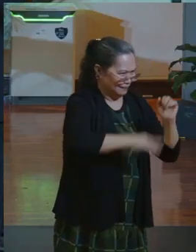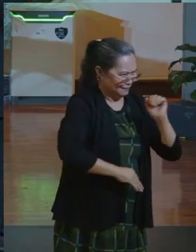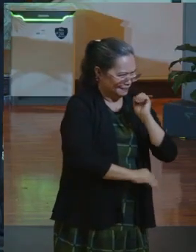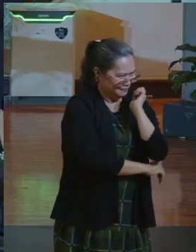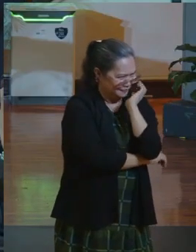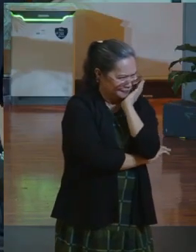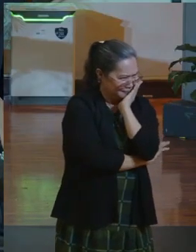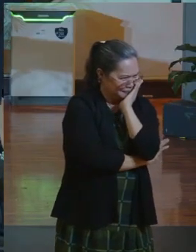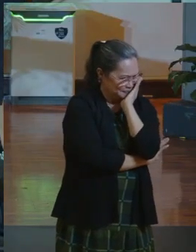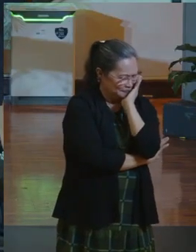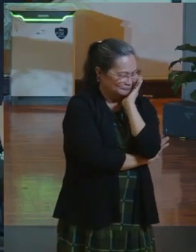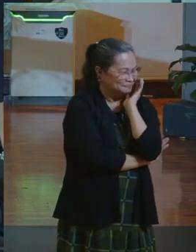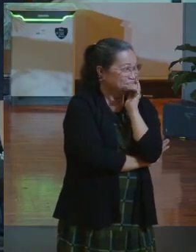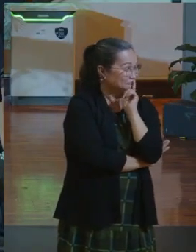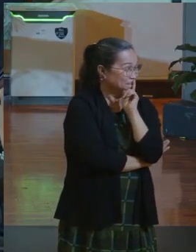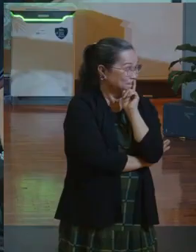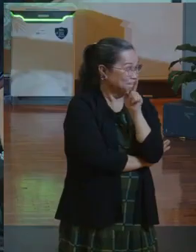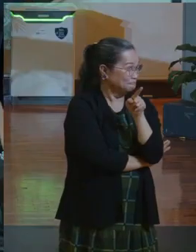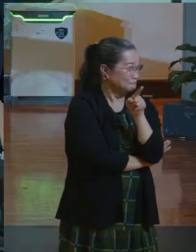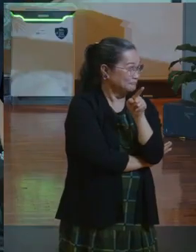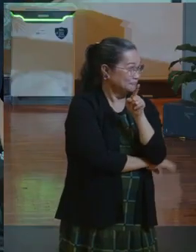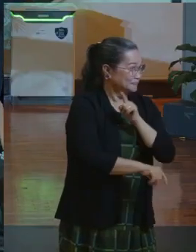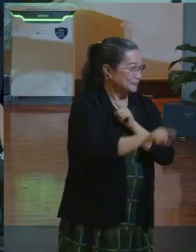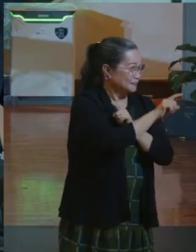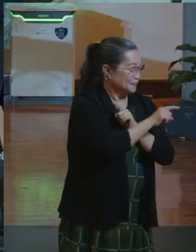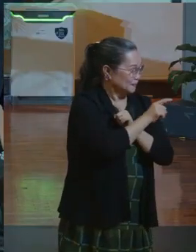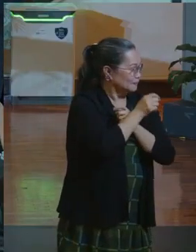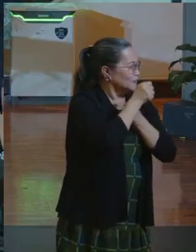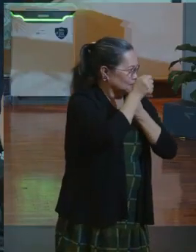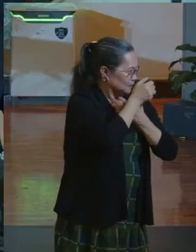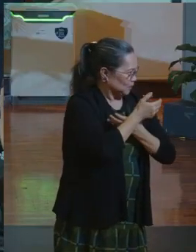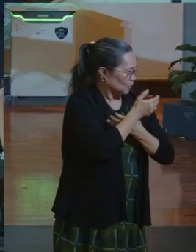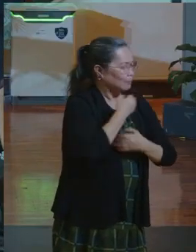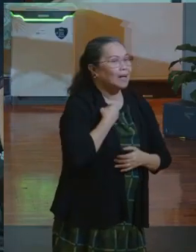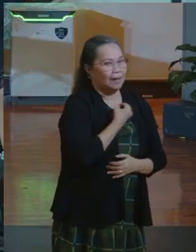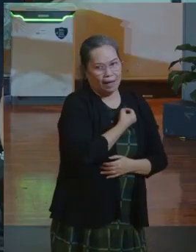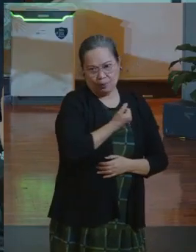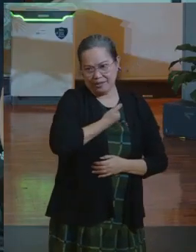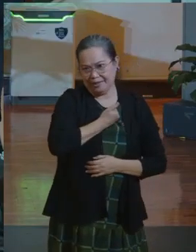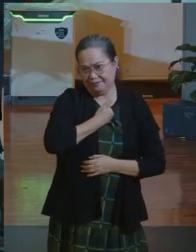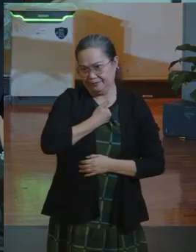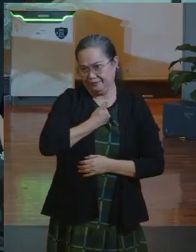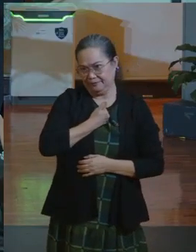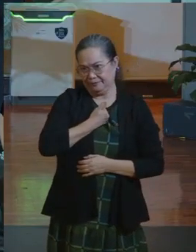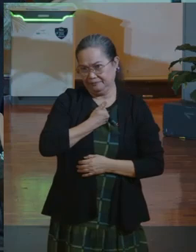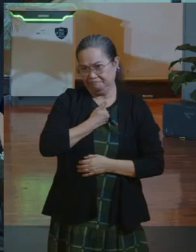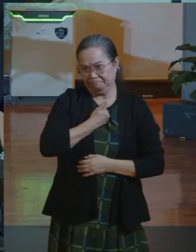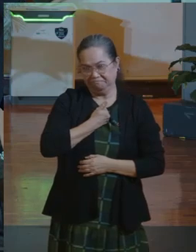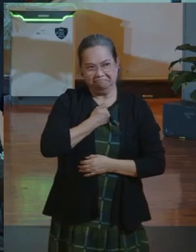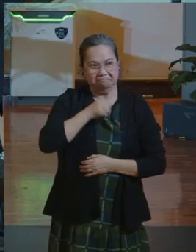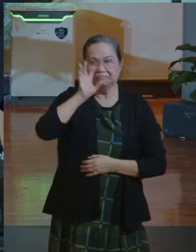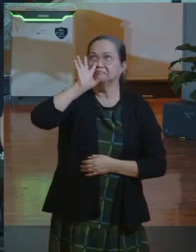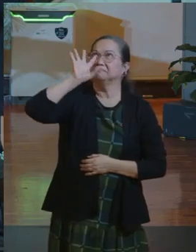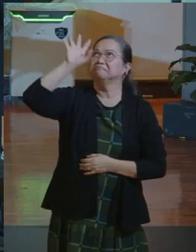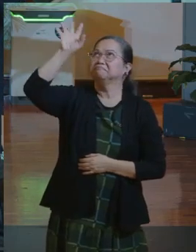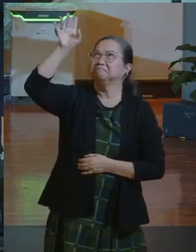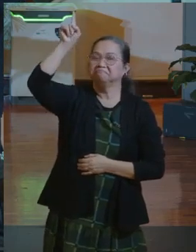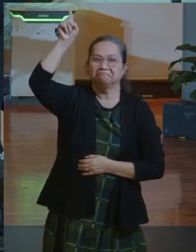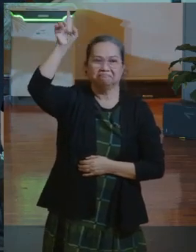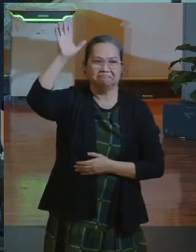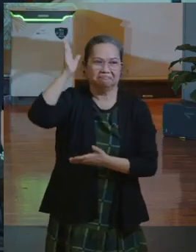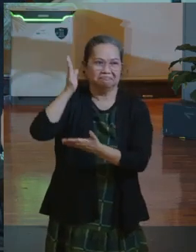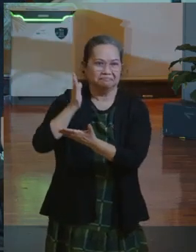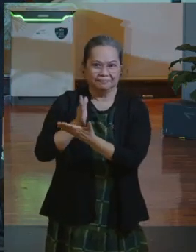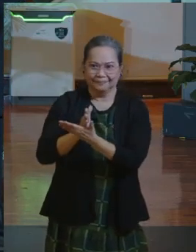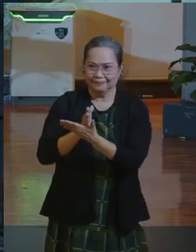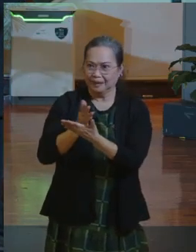Kaya ang gusto natin, ang nasusunod, ay ang ating gusto. Ang gospel po